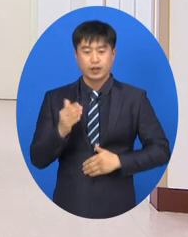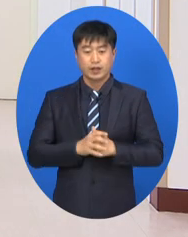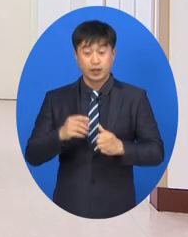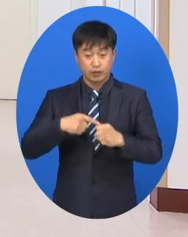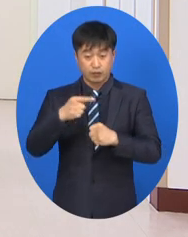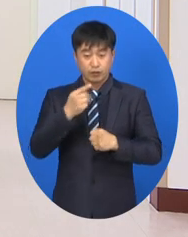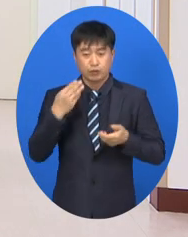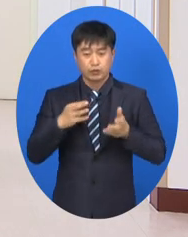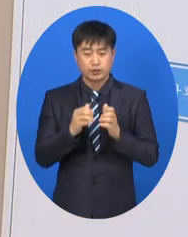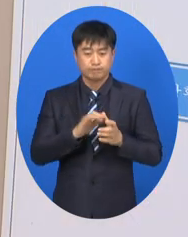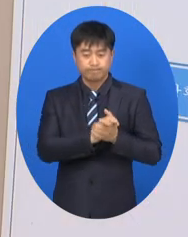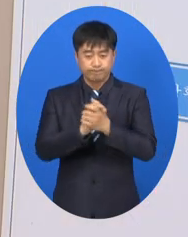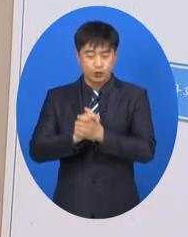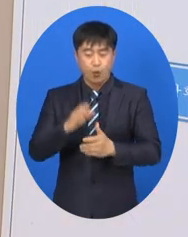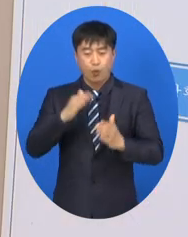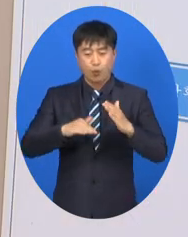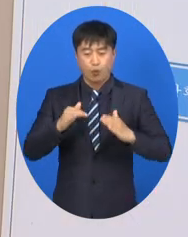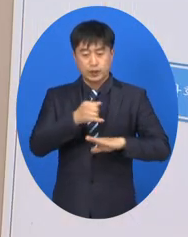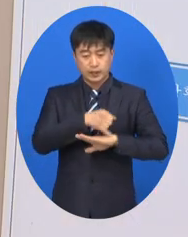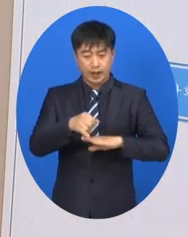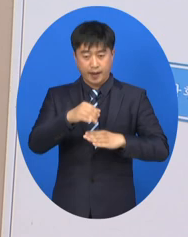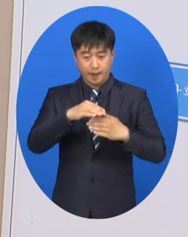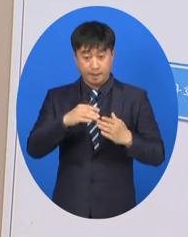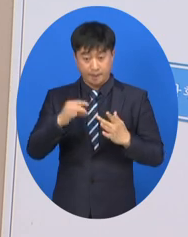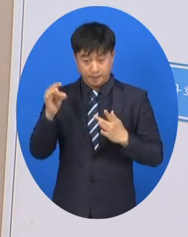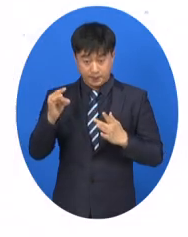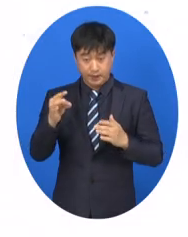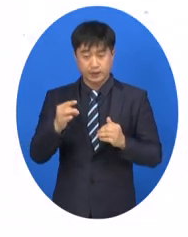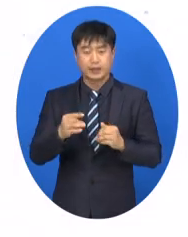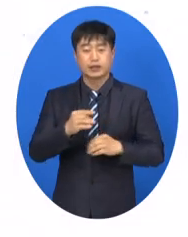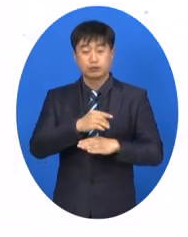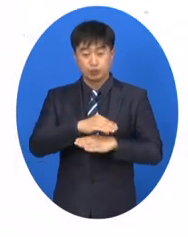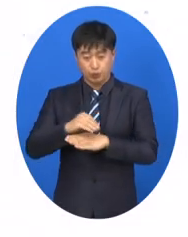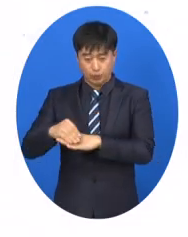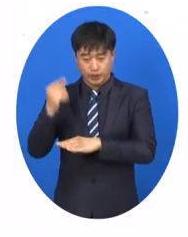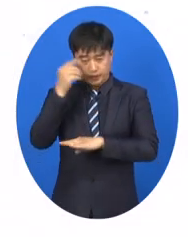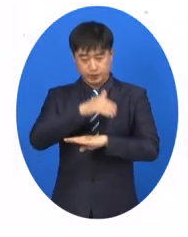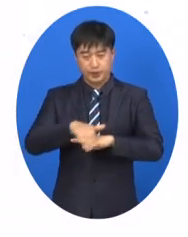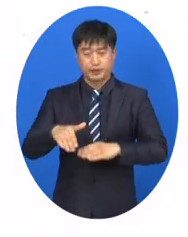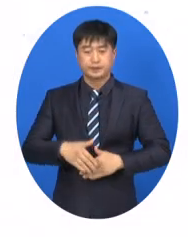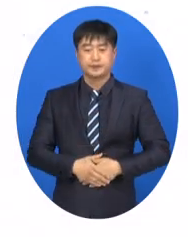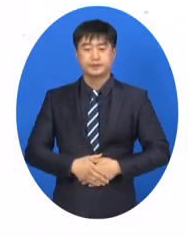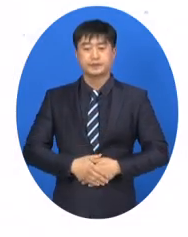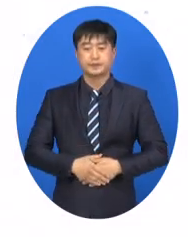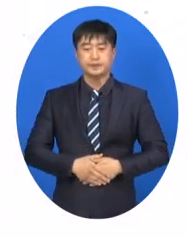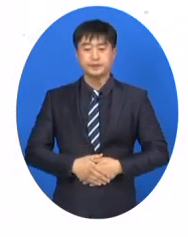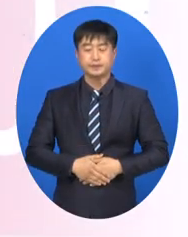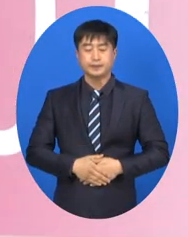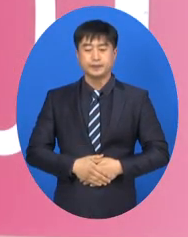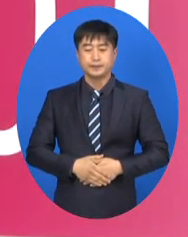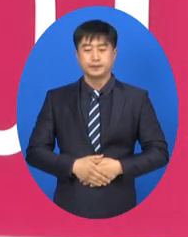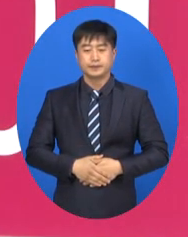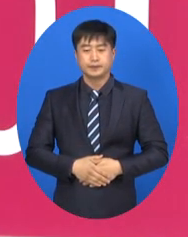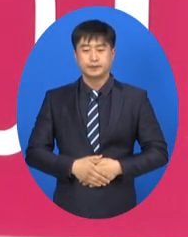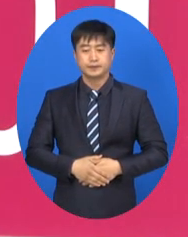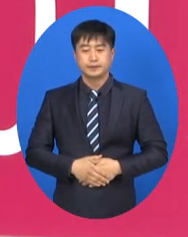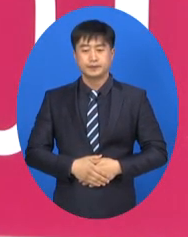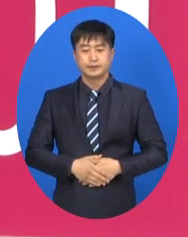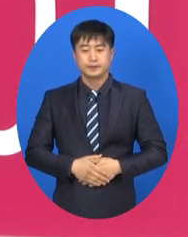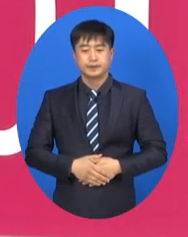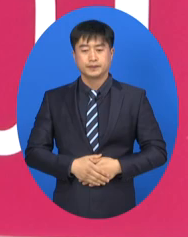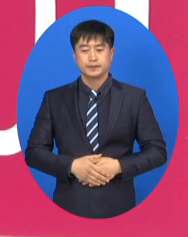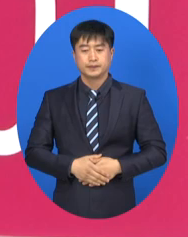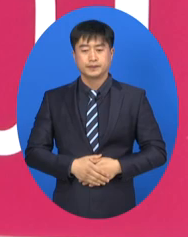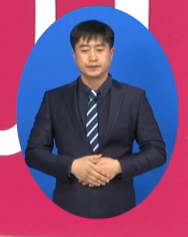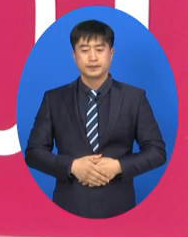경기도는 내년에도 도민 친화형 공공 디자인을 발굴해 다양한 곳에 적용해 나가겠다는 방침입니다. 경기지TV 이슬비입니다.